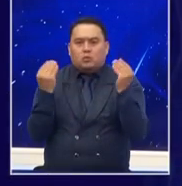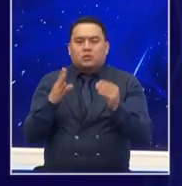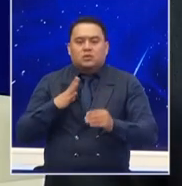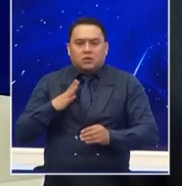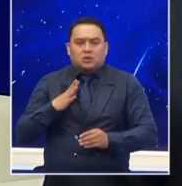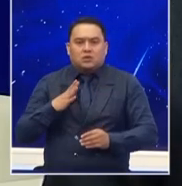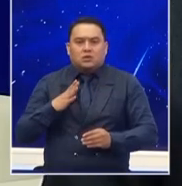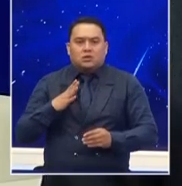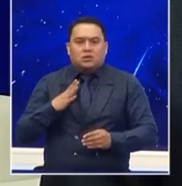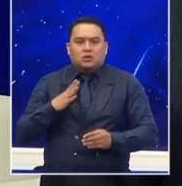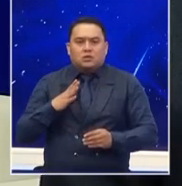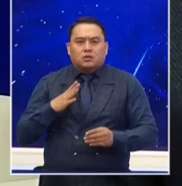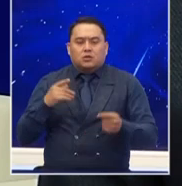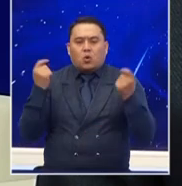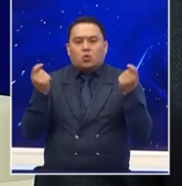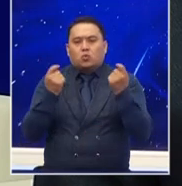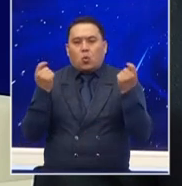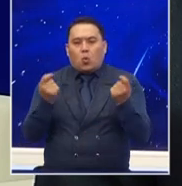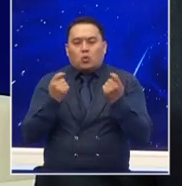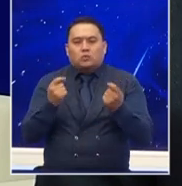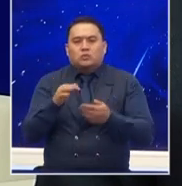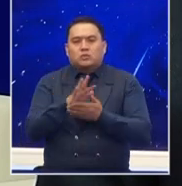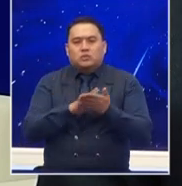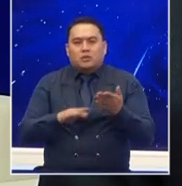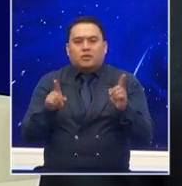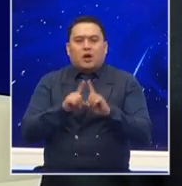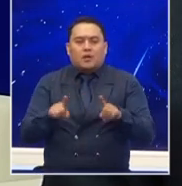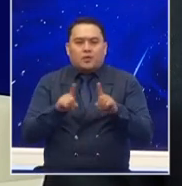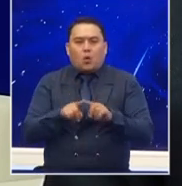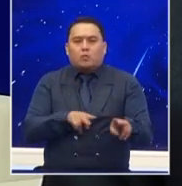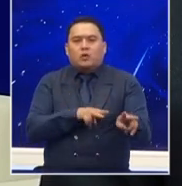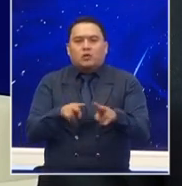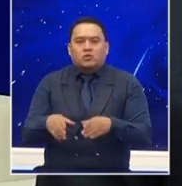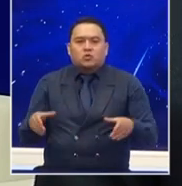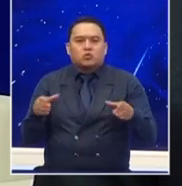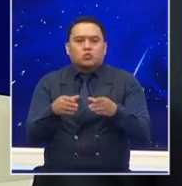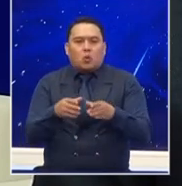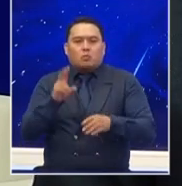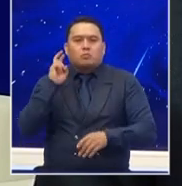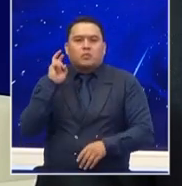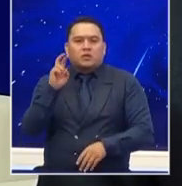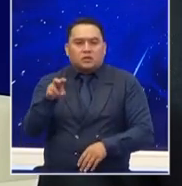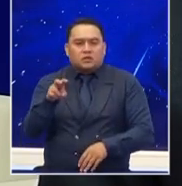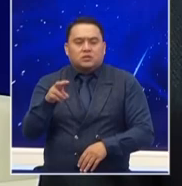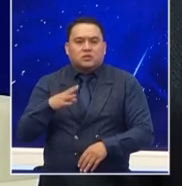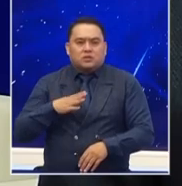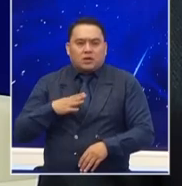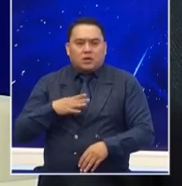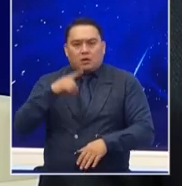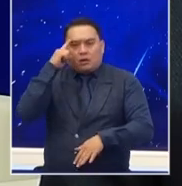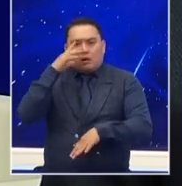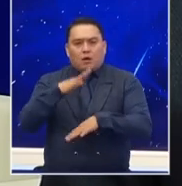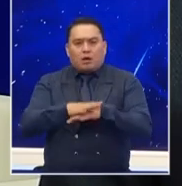Бәрібір той томалақ жасап жатыр. Мониторинг топ барған кезде